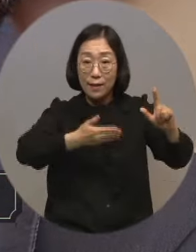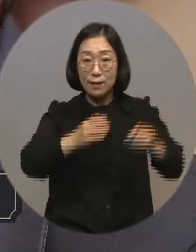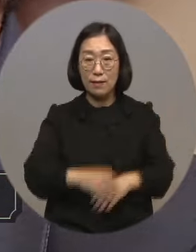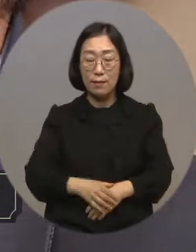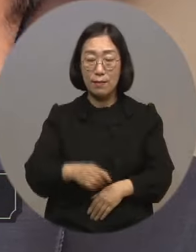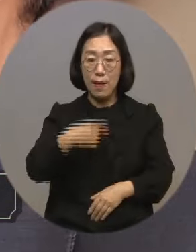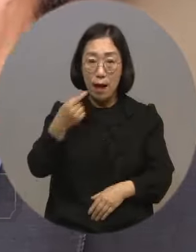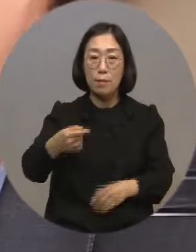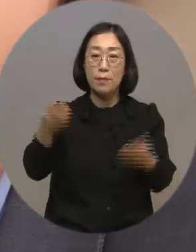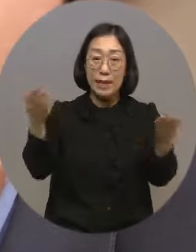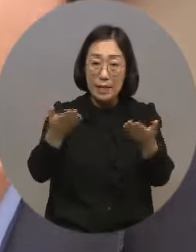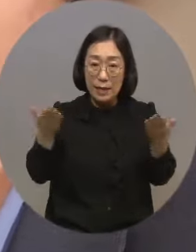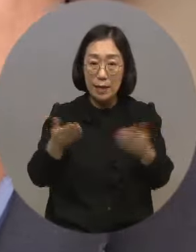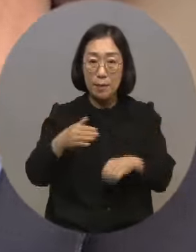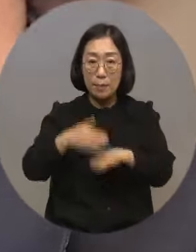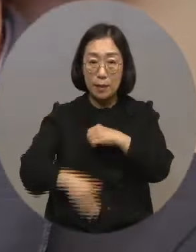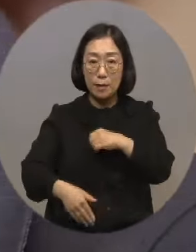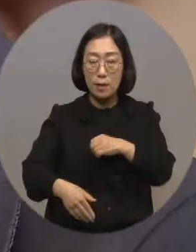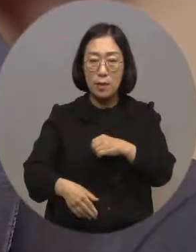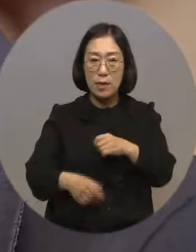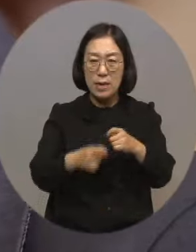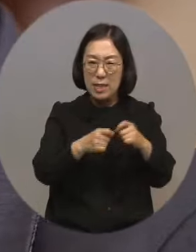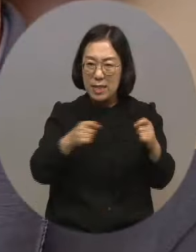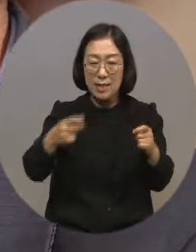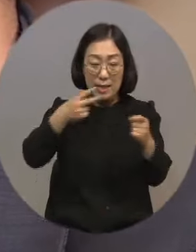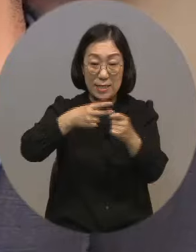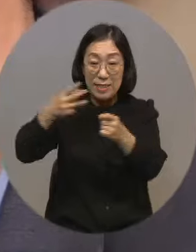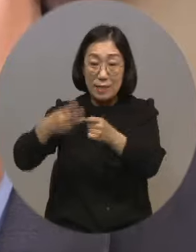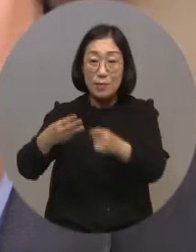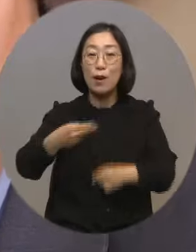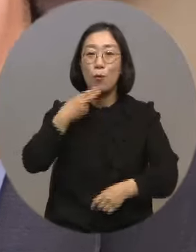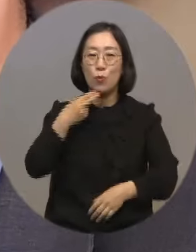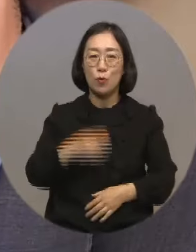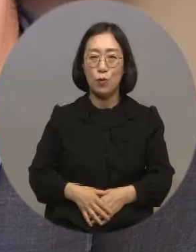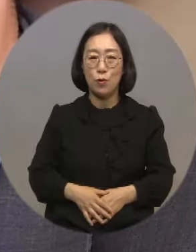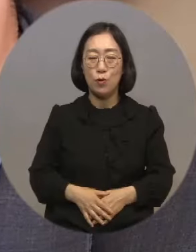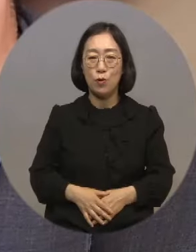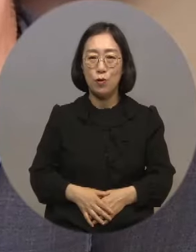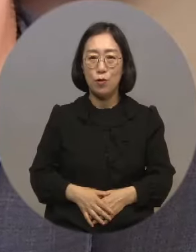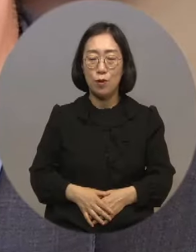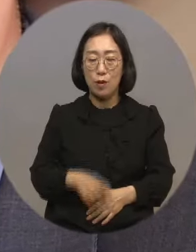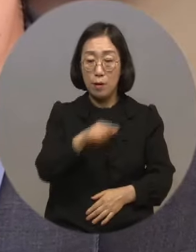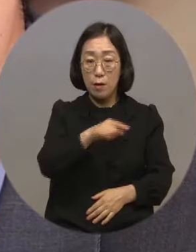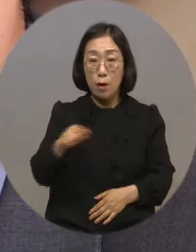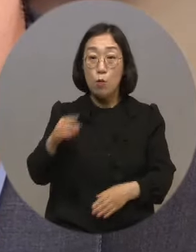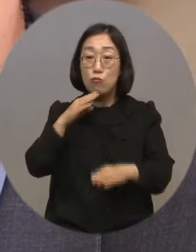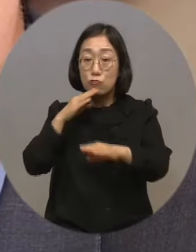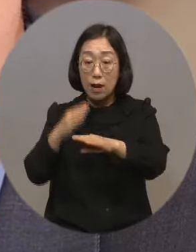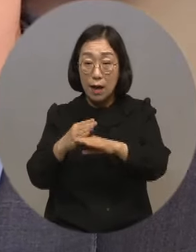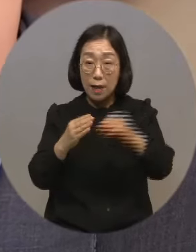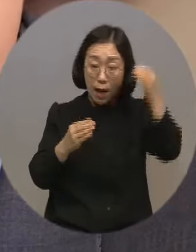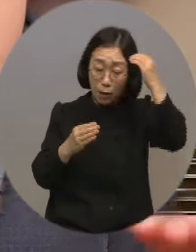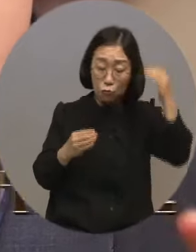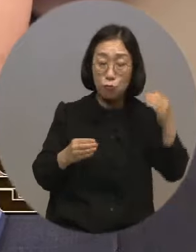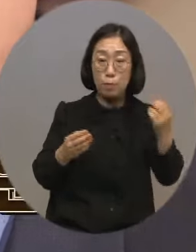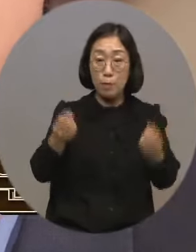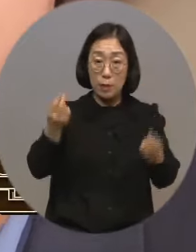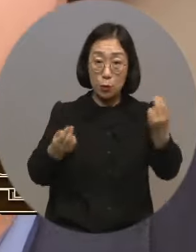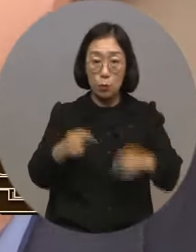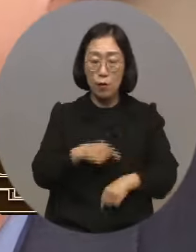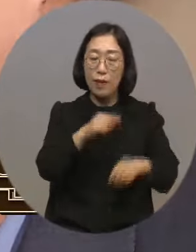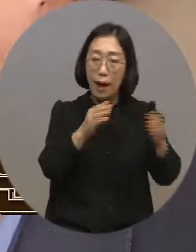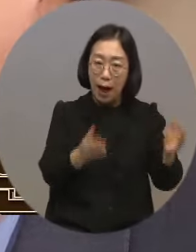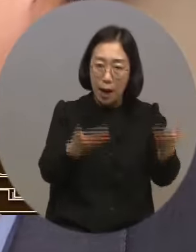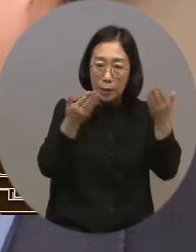일을 하는 노래방까지 길게 안 가요. 그래서 저는 술을 간단하게 남북의 술을 평가할 때 여기는 가벼운